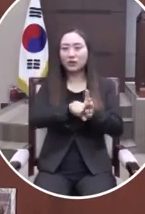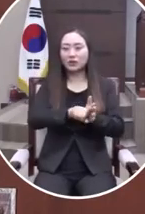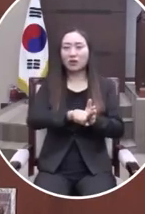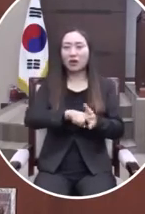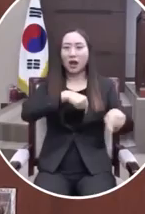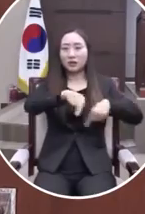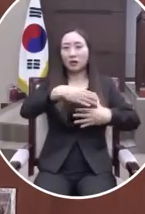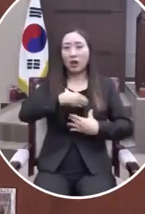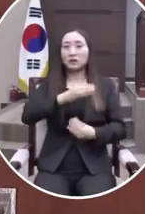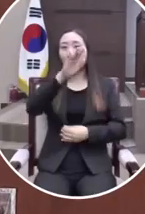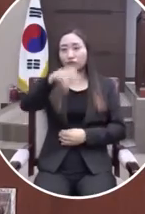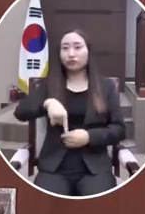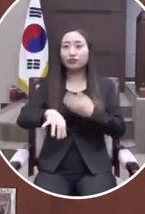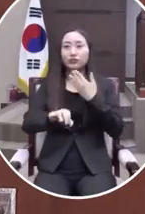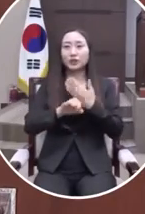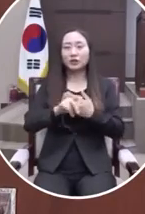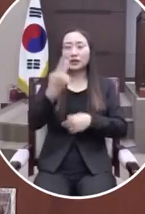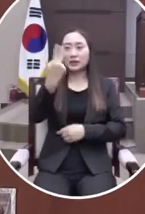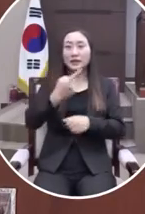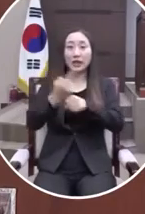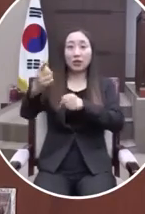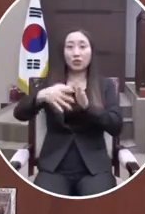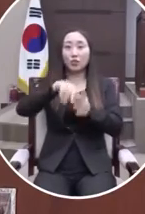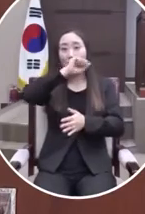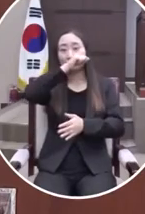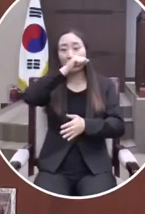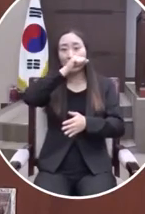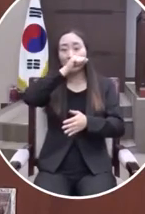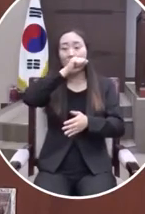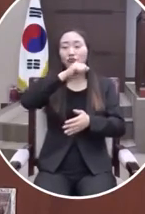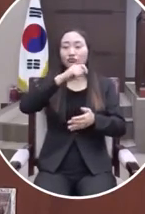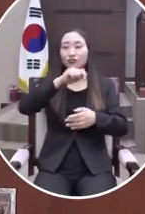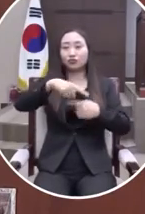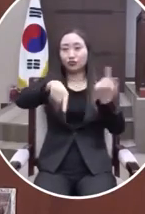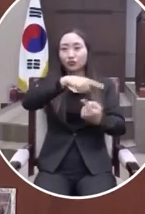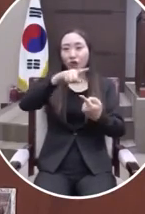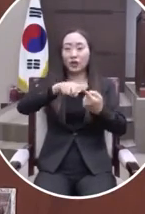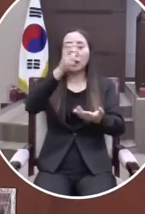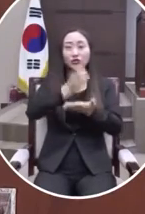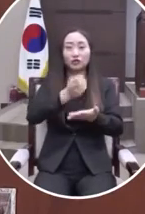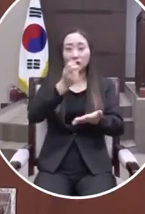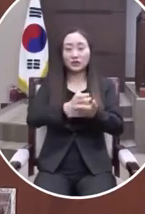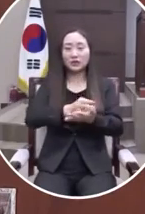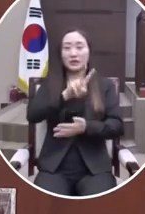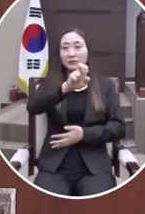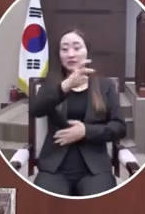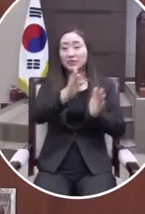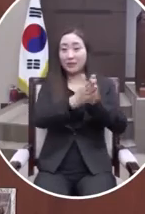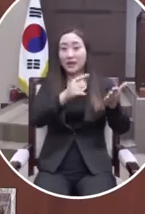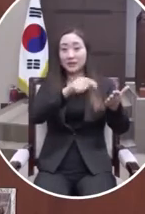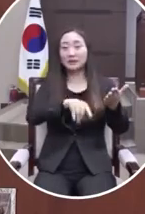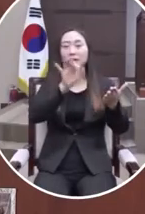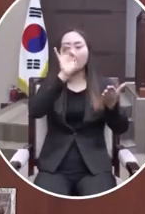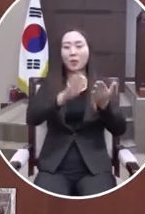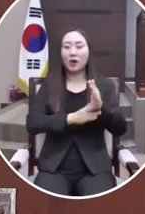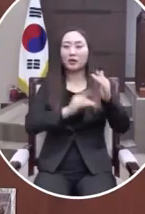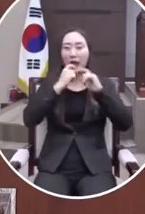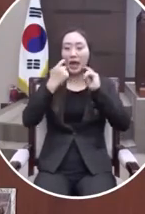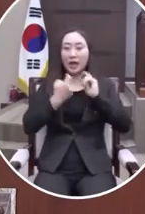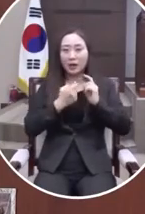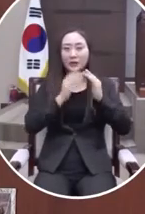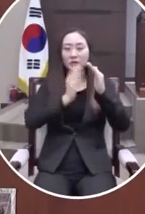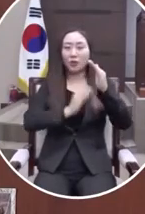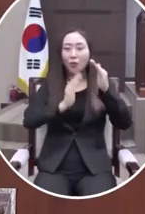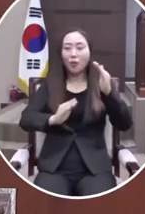행안부는 22년 예산 편성 운영 기준 지침 27페이지에 객관적 공적 심의